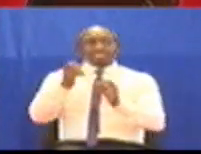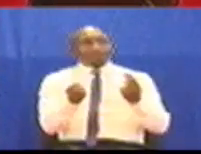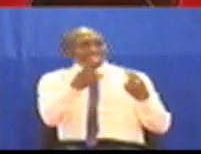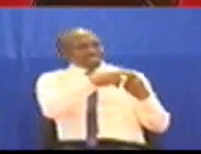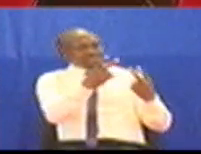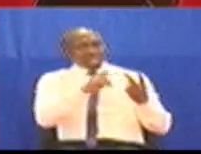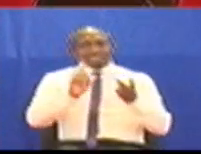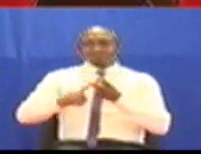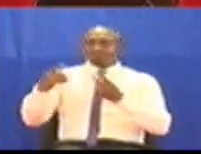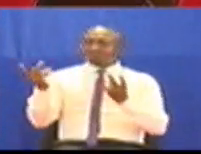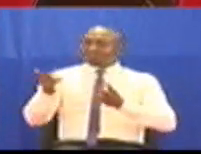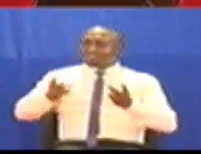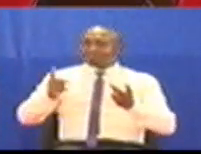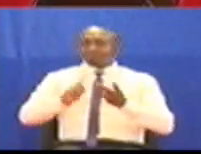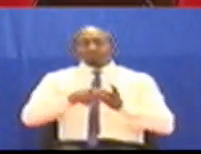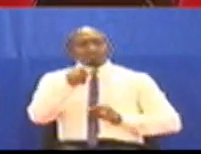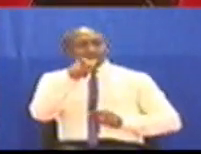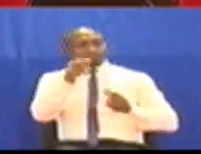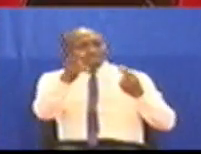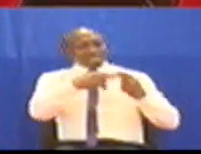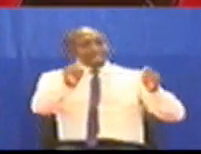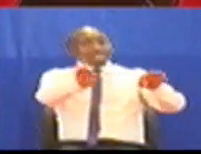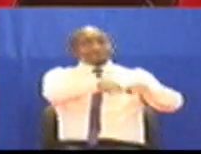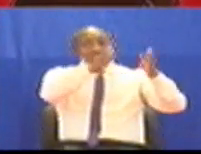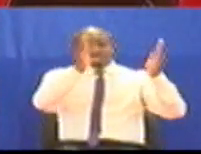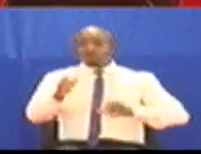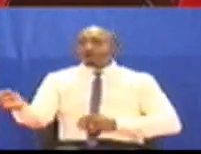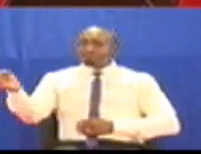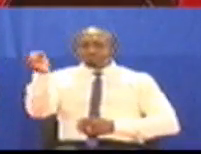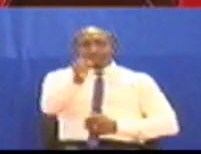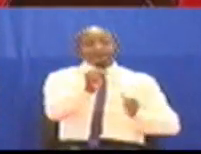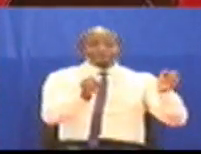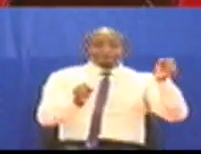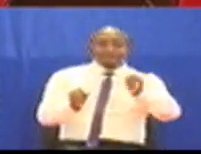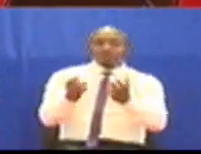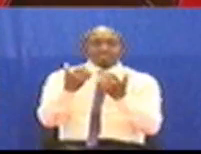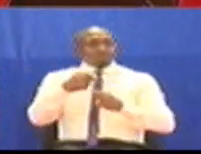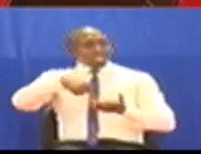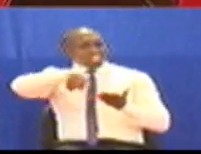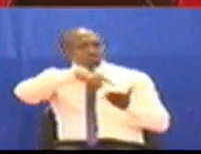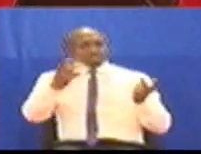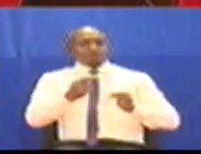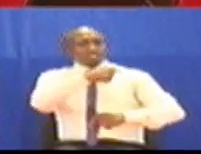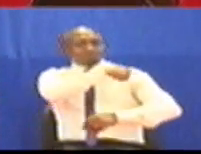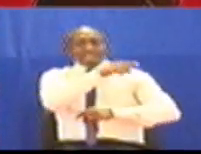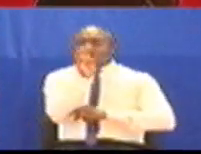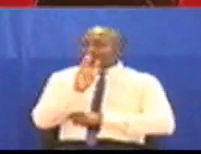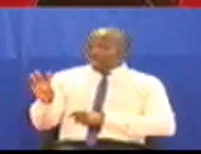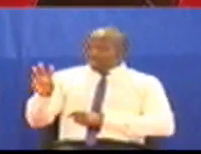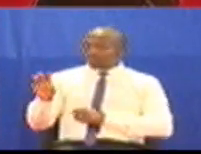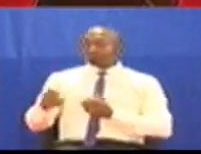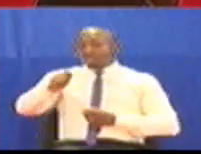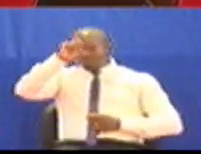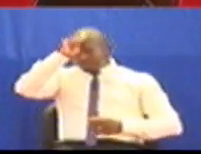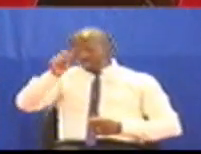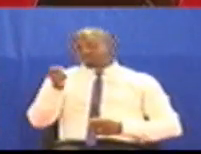pia tupelekewe wale madaktari bingwa, kwa sababu kile kituo kinafanya kazi kama hospitali ya wilaya. Mheshimiwa Jafo, kwa